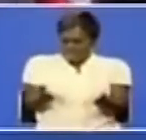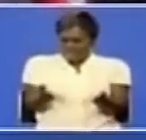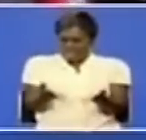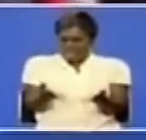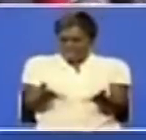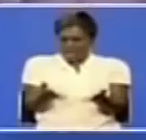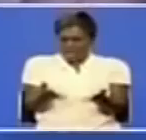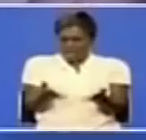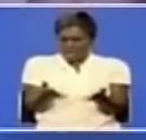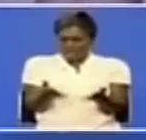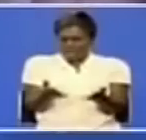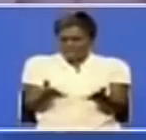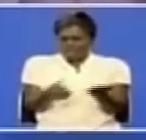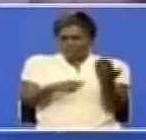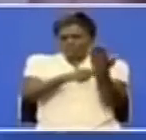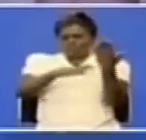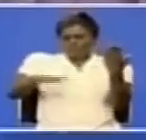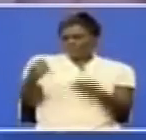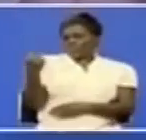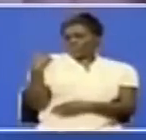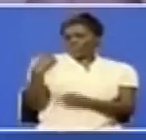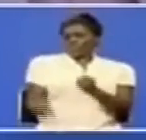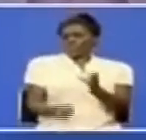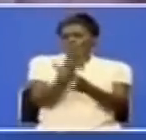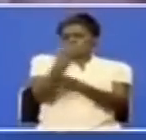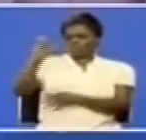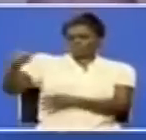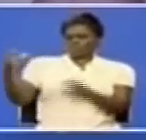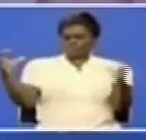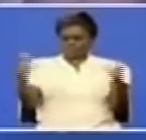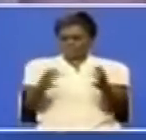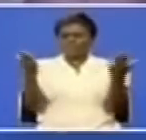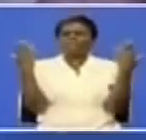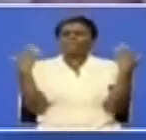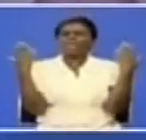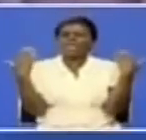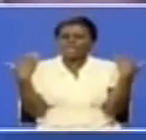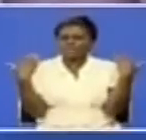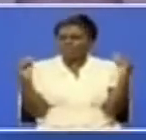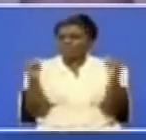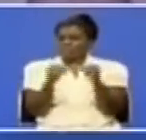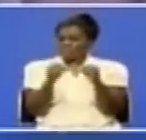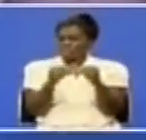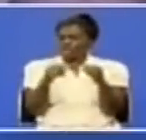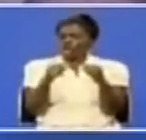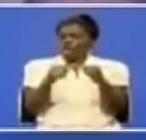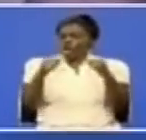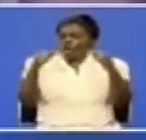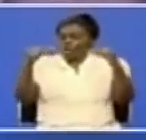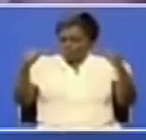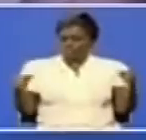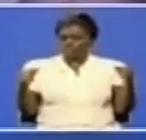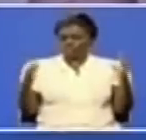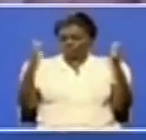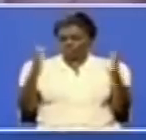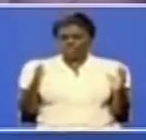charm offensive to popularize the recently formed Jubilee Party in Meru, only to meet a bitter host, a sworn